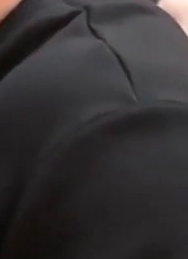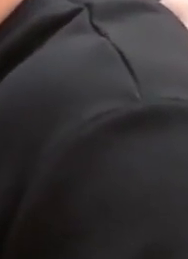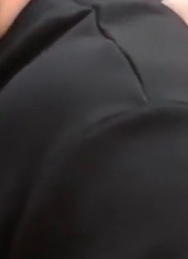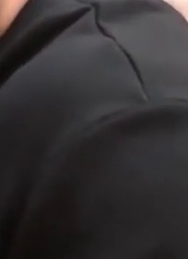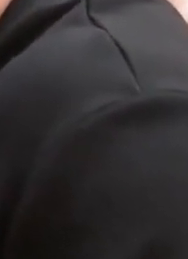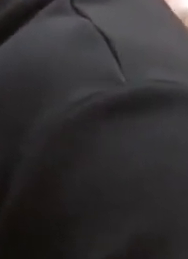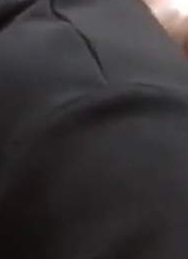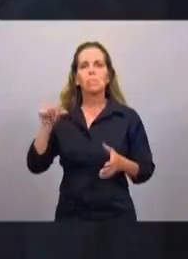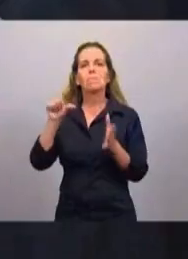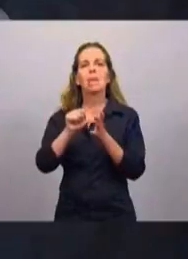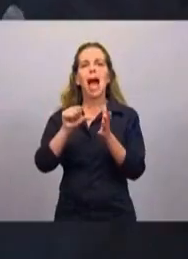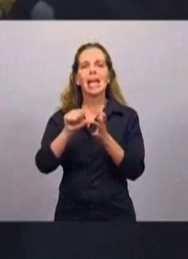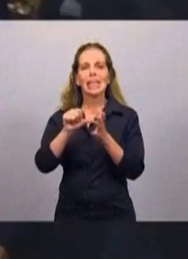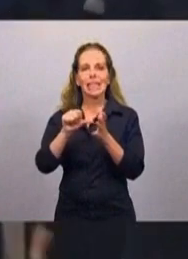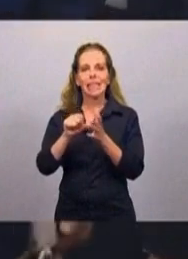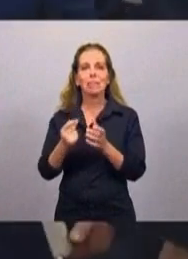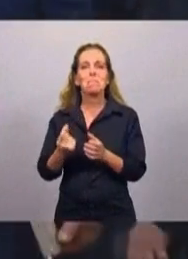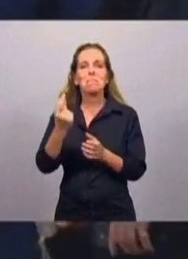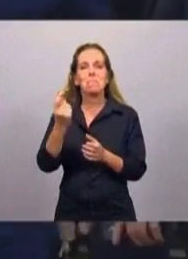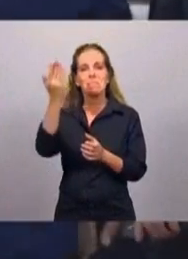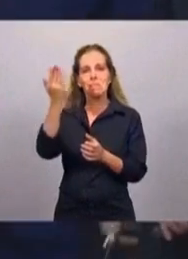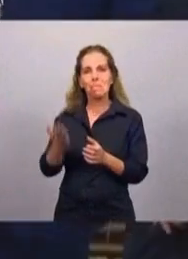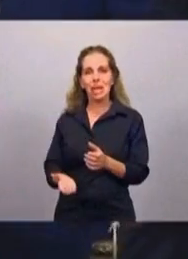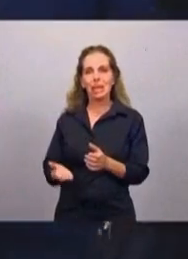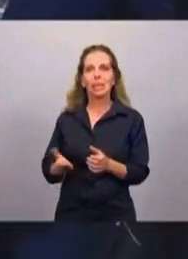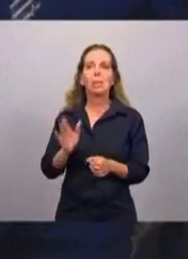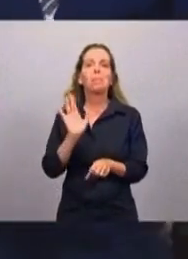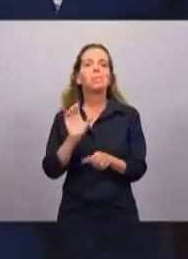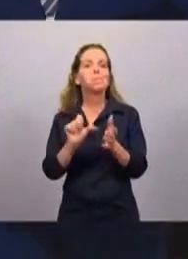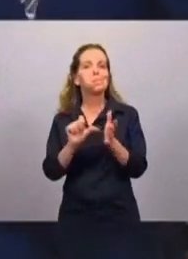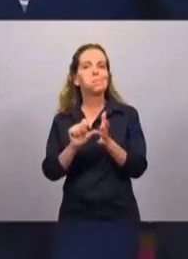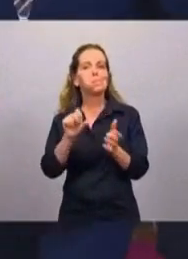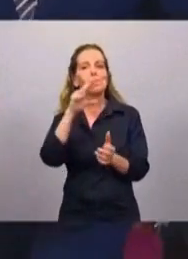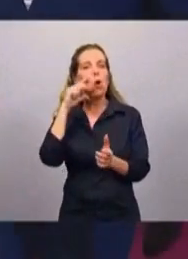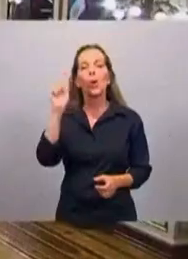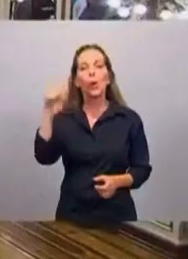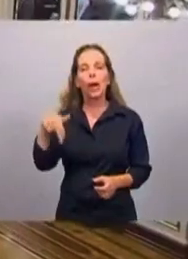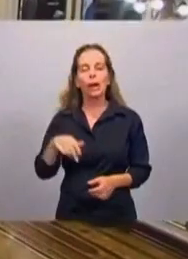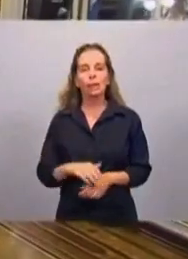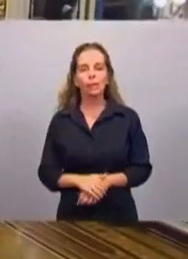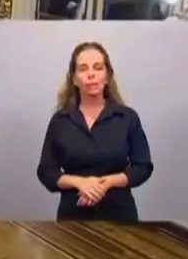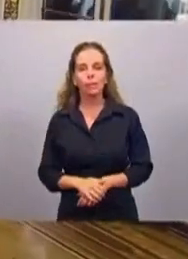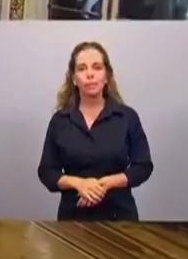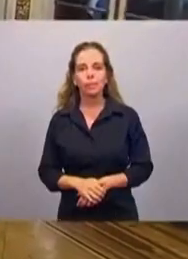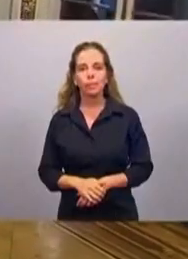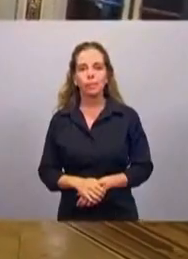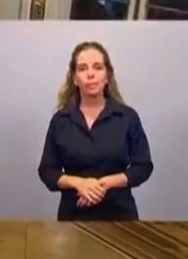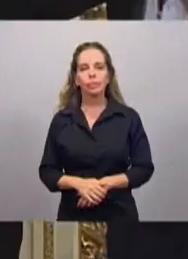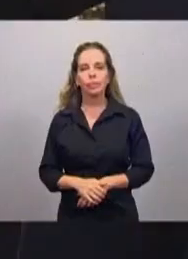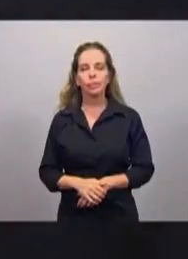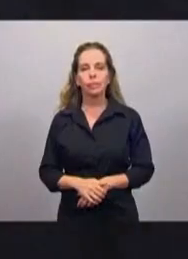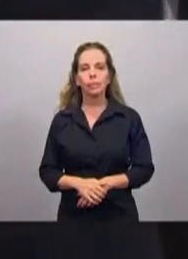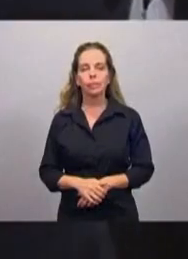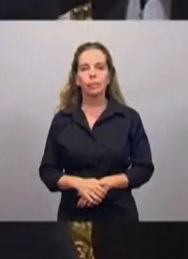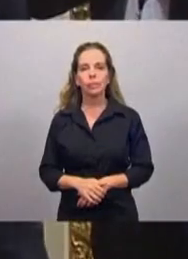erano presenti diversi leader europei tra cui il presidente ucraino volodimir zelenski che ha approfittato dell'occasione per incontrare diversi